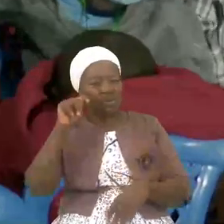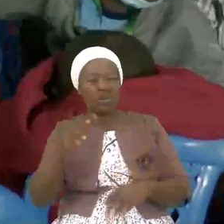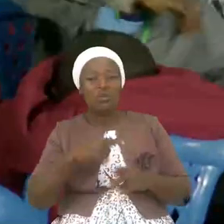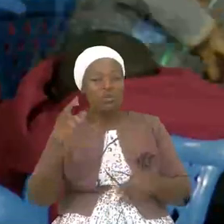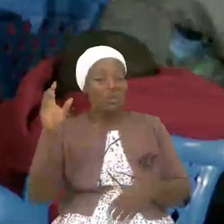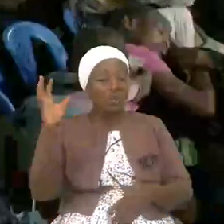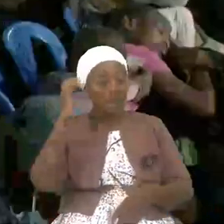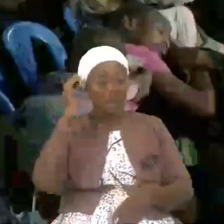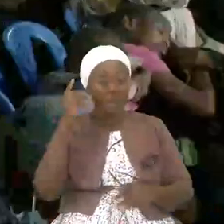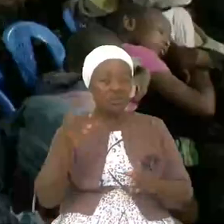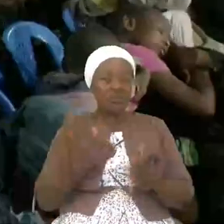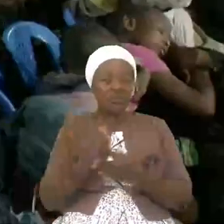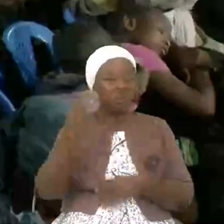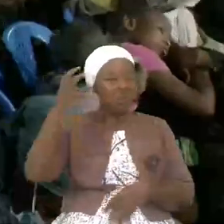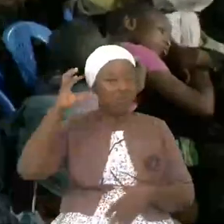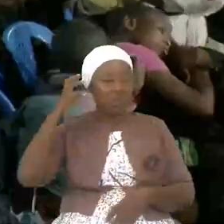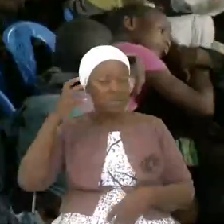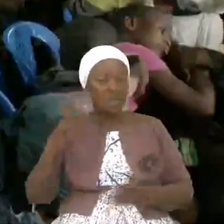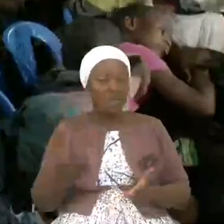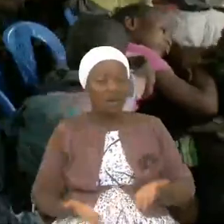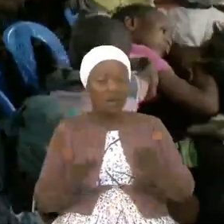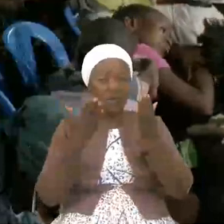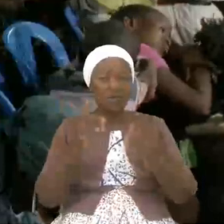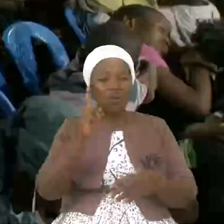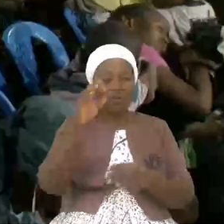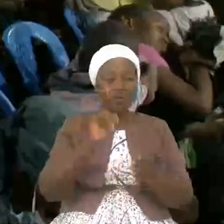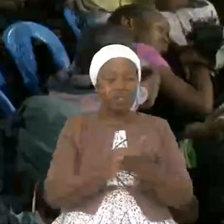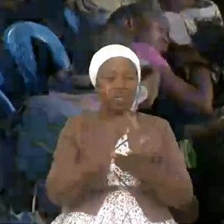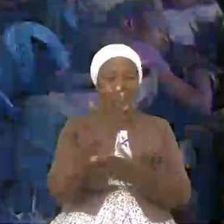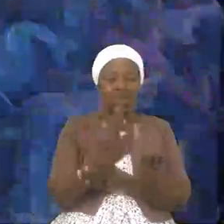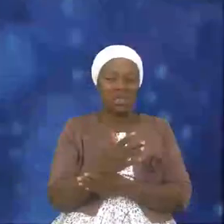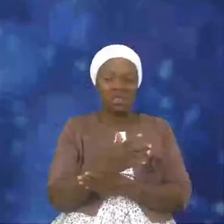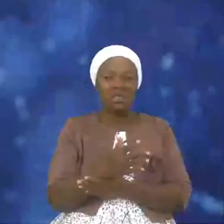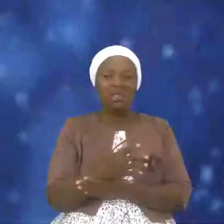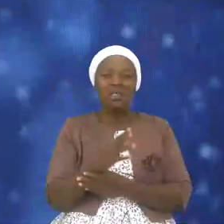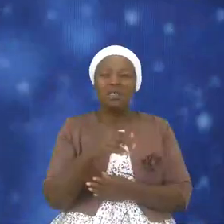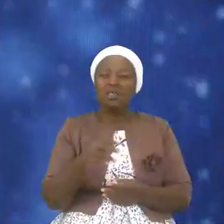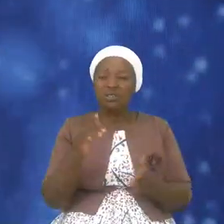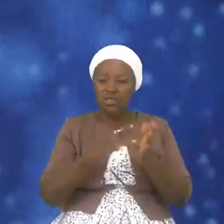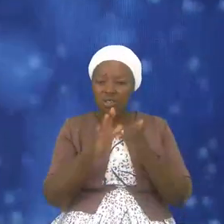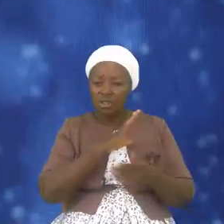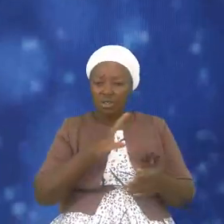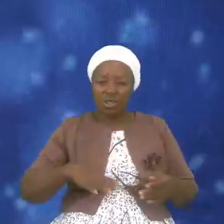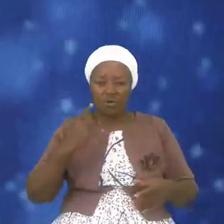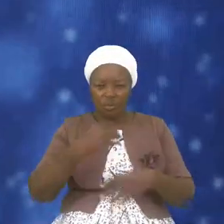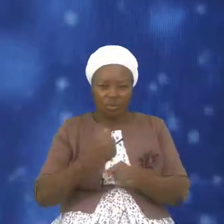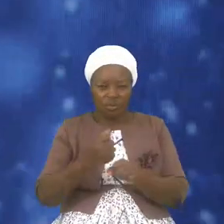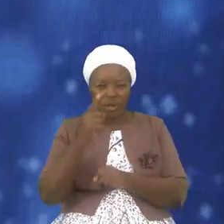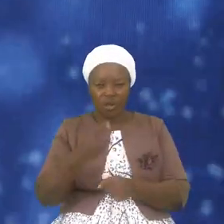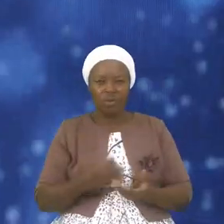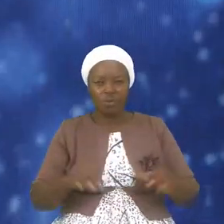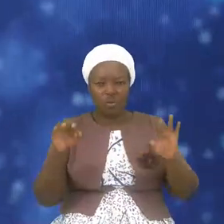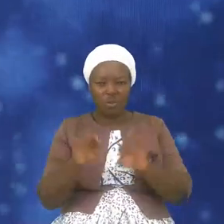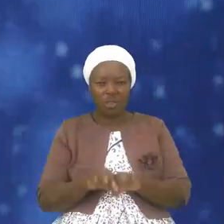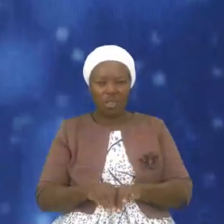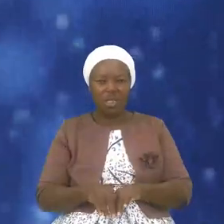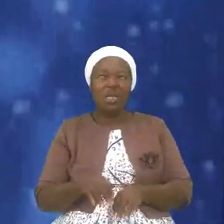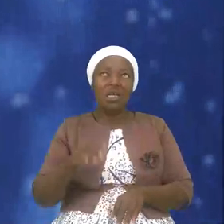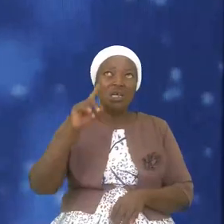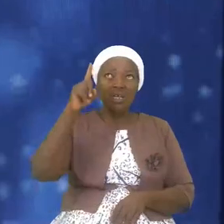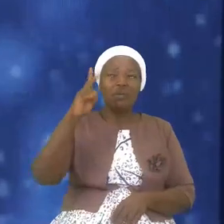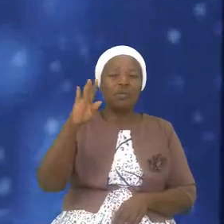la télé, à la radio, lève simplement cette main, il te rendra digne. Il te rendra digne. Lui, par sa